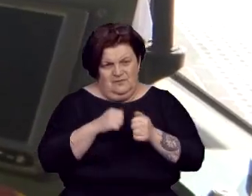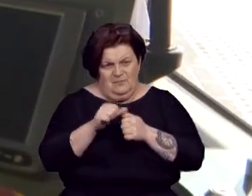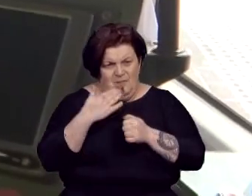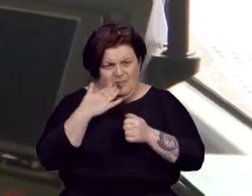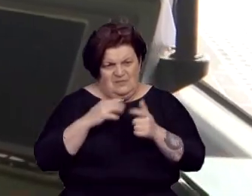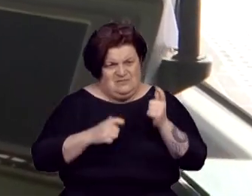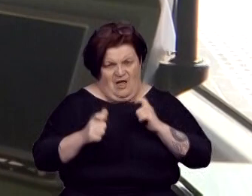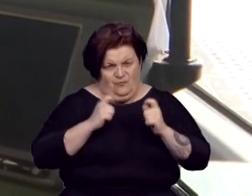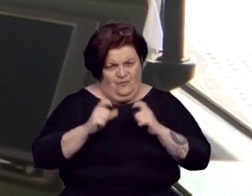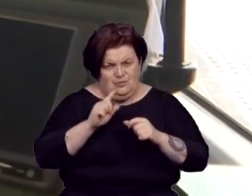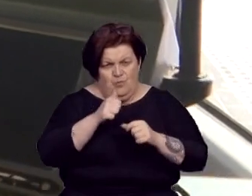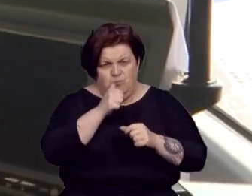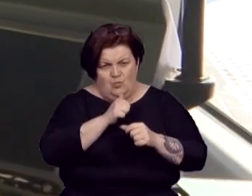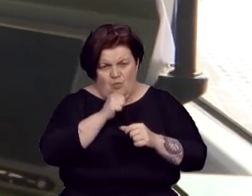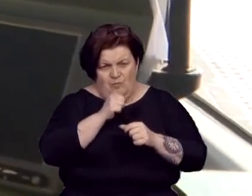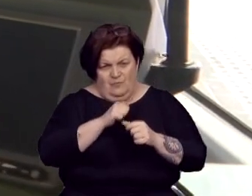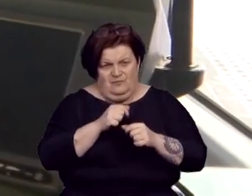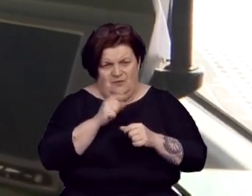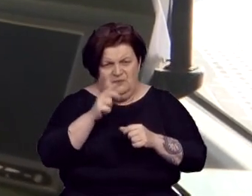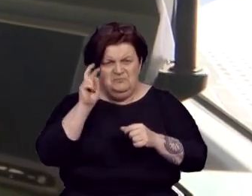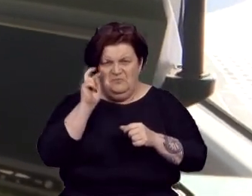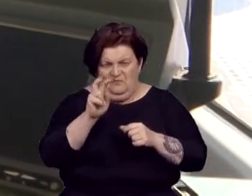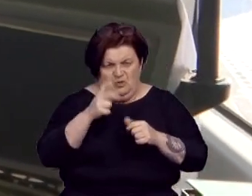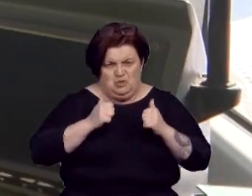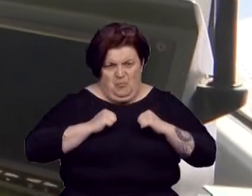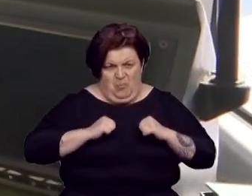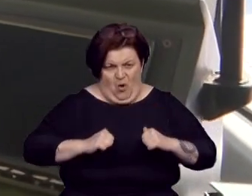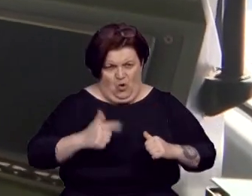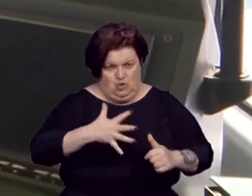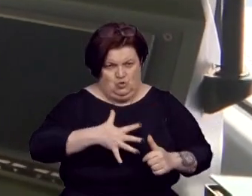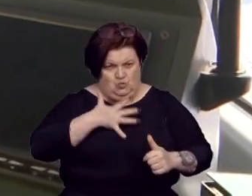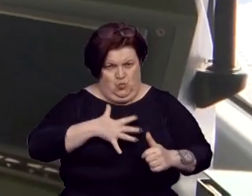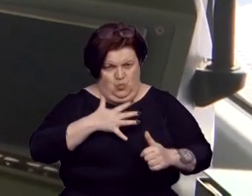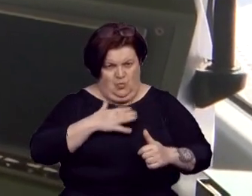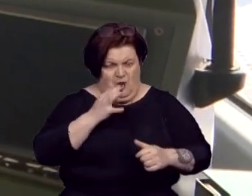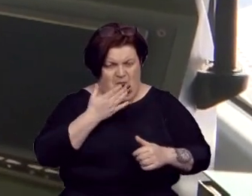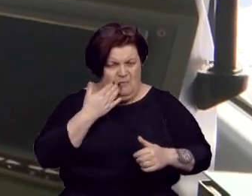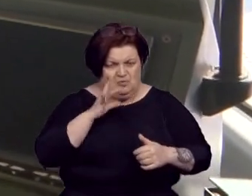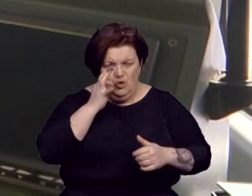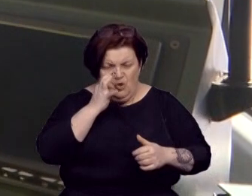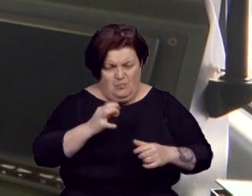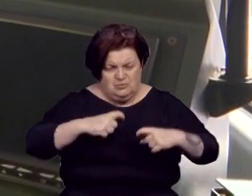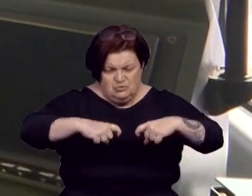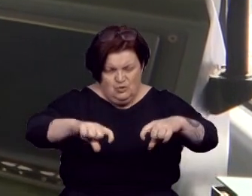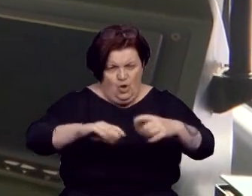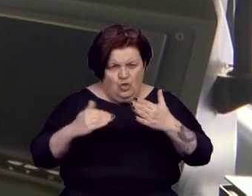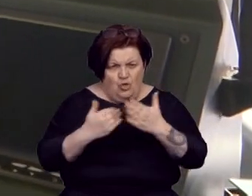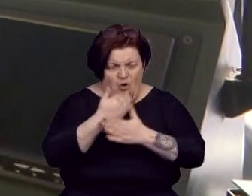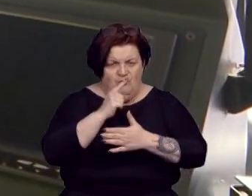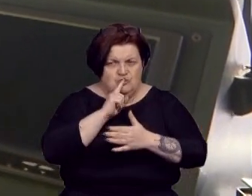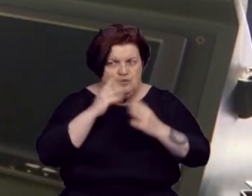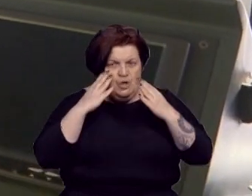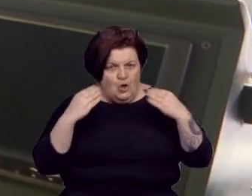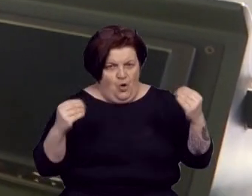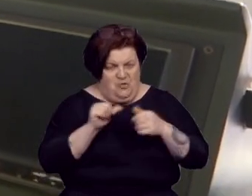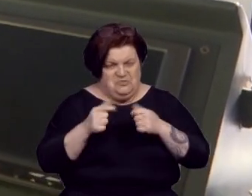Jesteśmy bardzo zadowoleni z tego próbnego przejazdu. Bieg tramwaju bardzo spokojny. Czuć, że jednak to torowisko jest bardzo dobrze ułożone, szyny są nowe, cichy